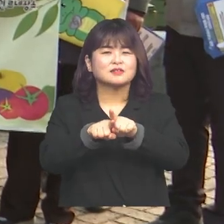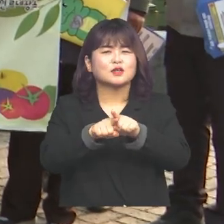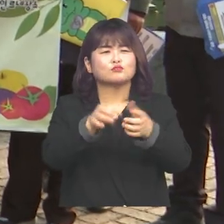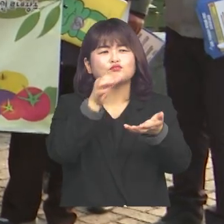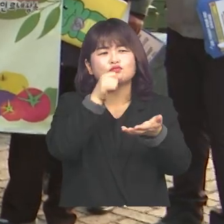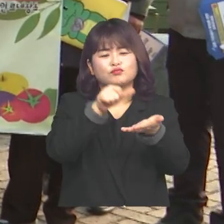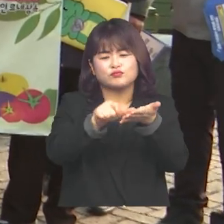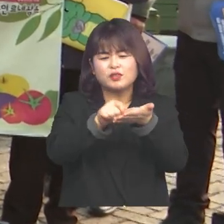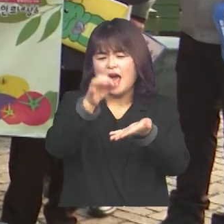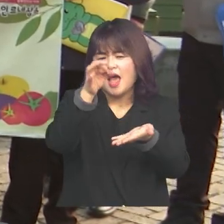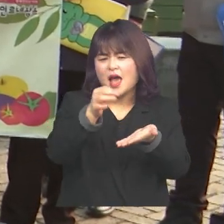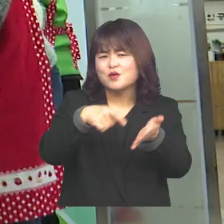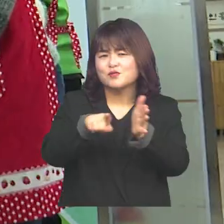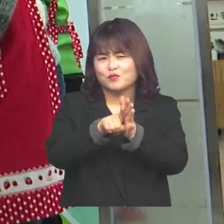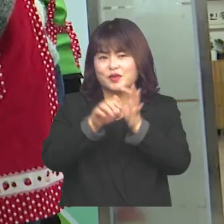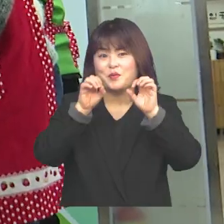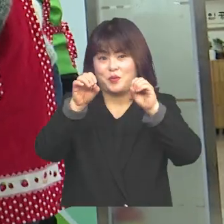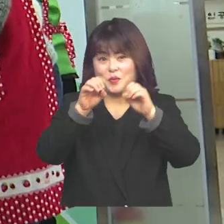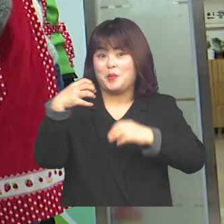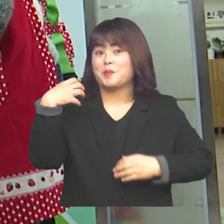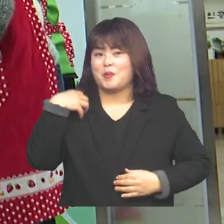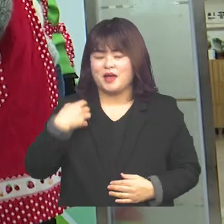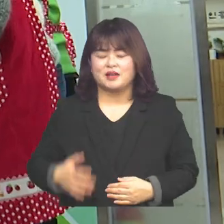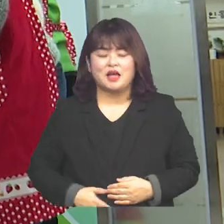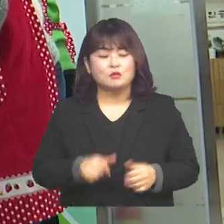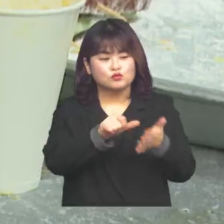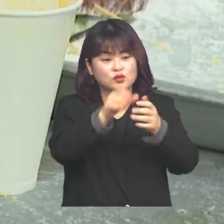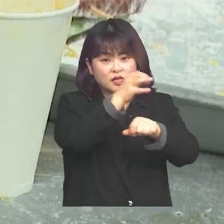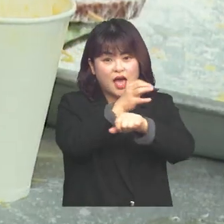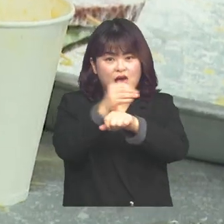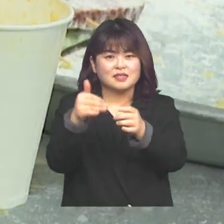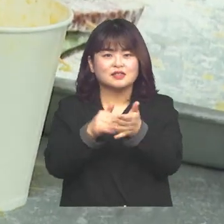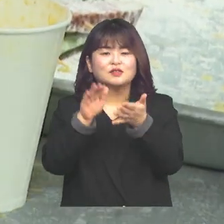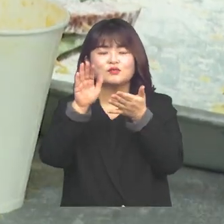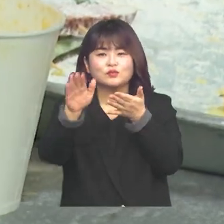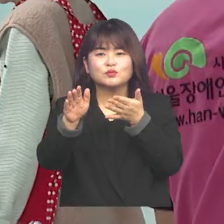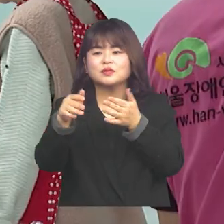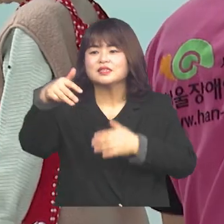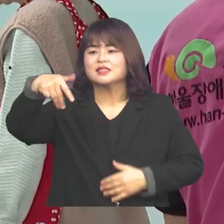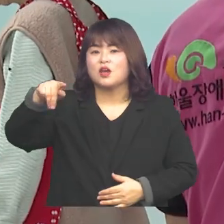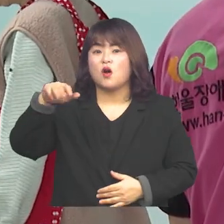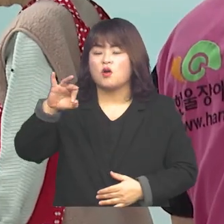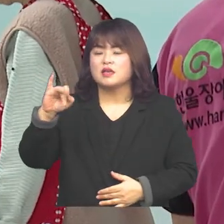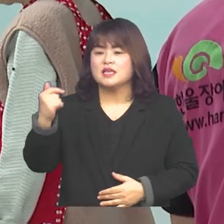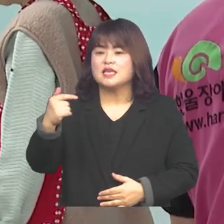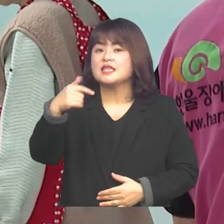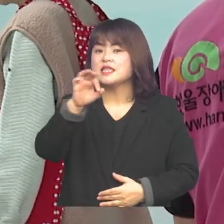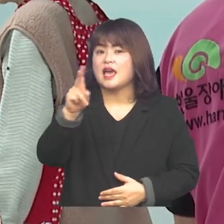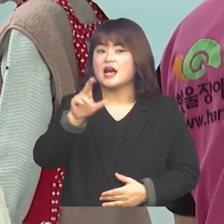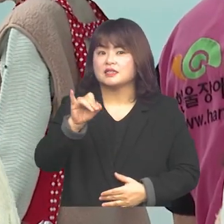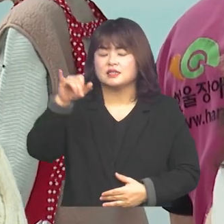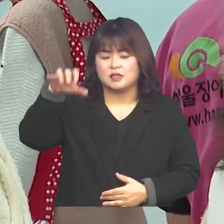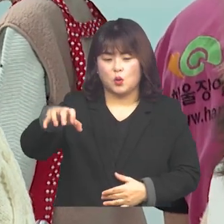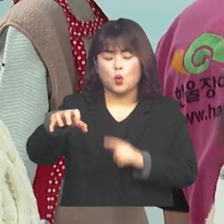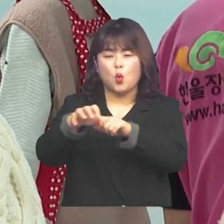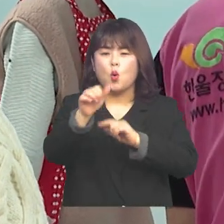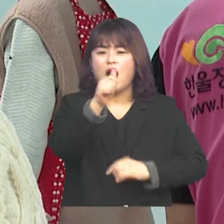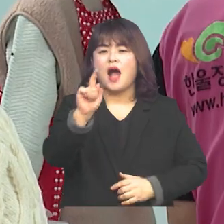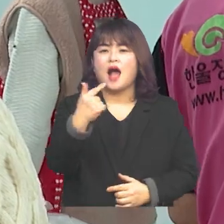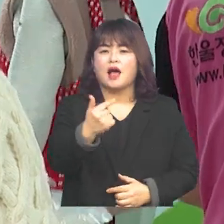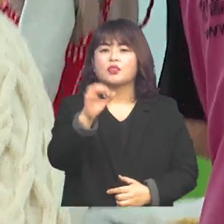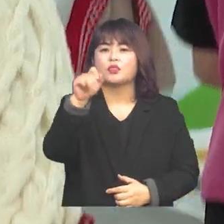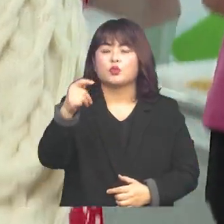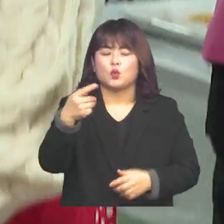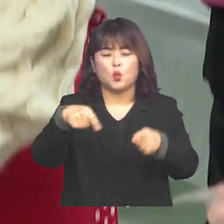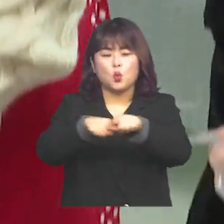안정 캠페인을 펼쳤습니다. 이 시장은 장보기 행사를 마친 후 처인구 양지면에 있는 장애인 거주 시설인 한울